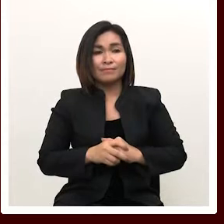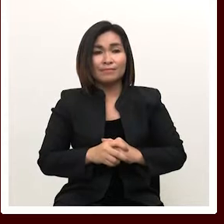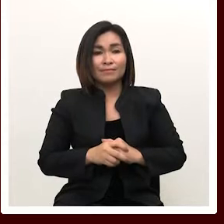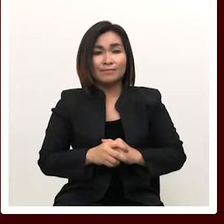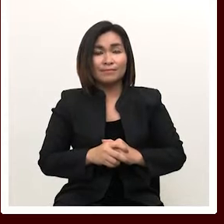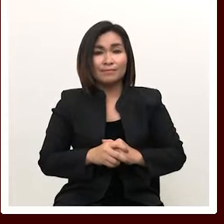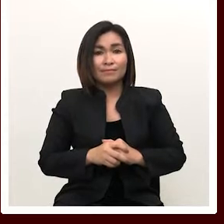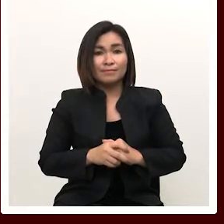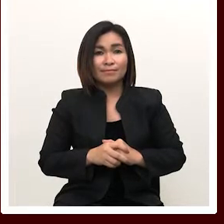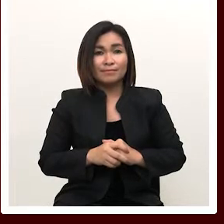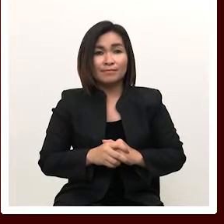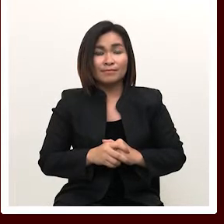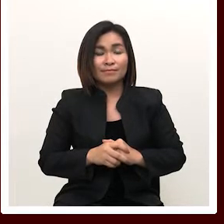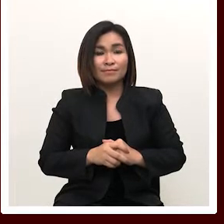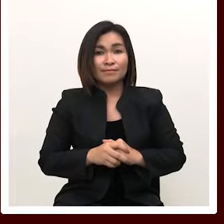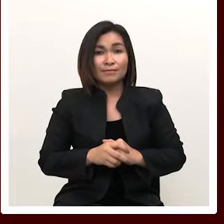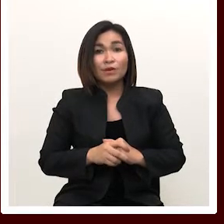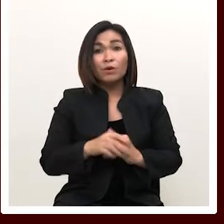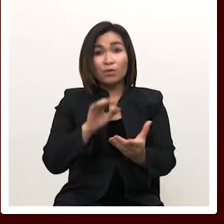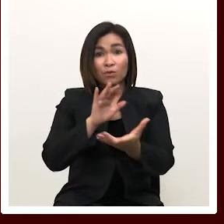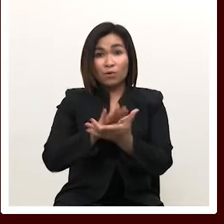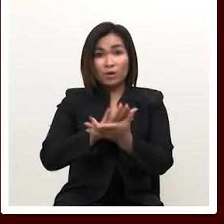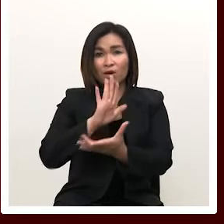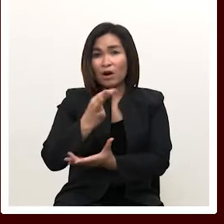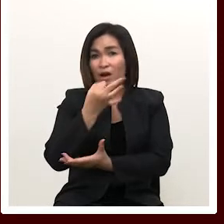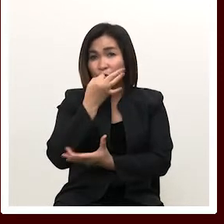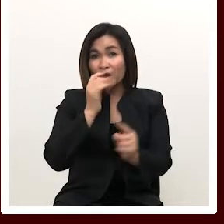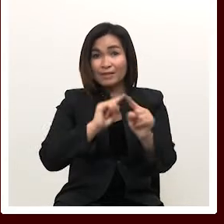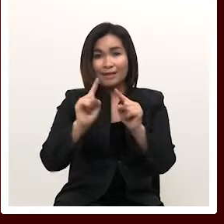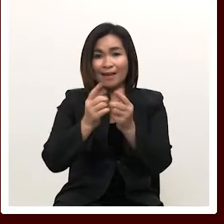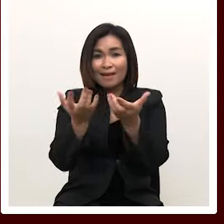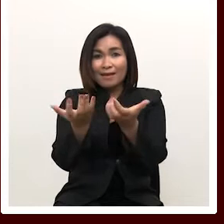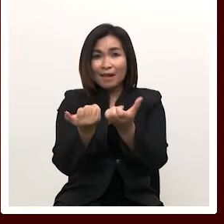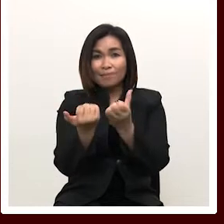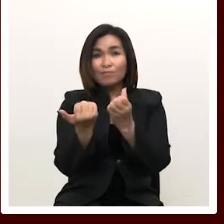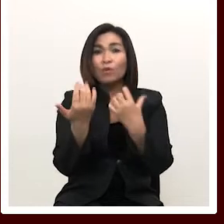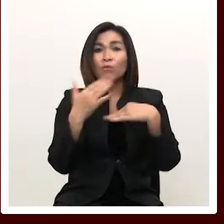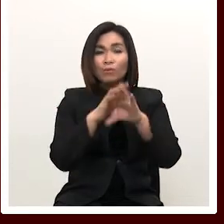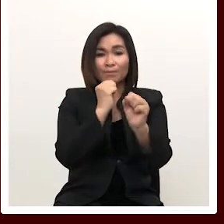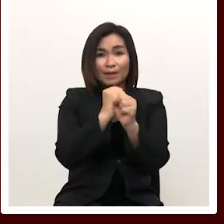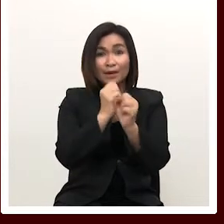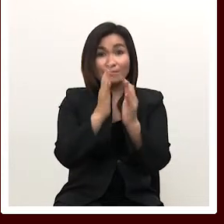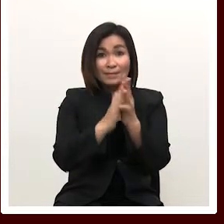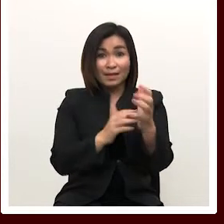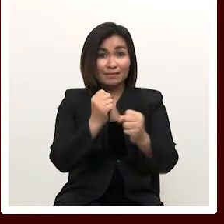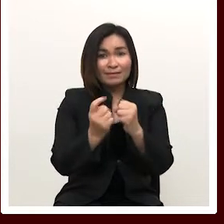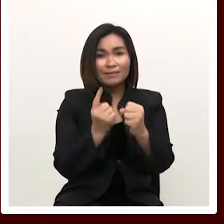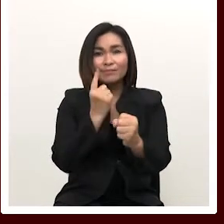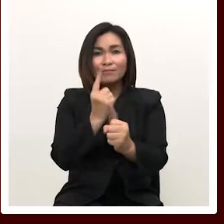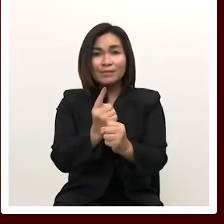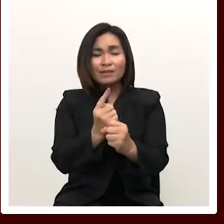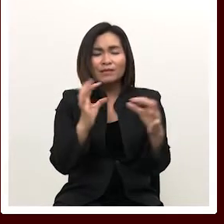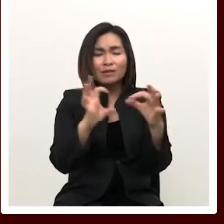ของทางโรงเรียนในอาชีวะต่างๆเนี่ยมาทำงานกับเรานะครับ1ปีนะครับโดยการทำง